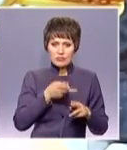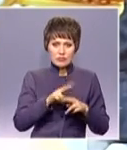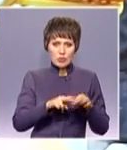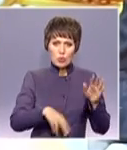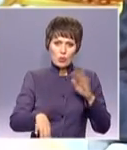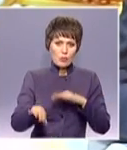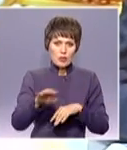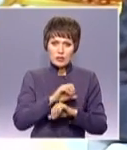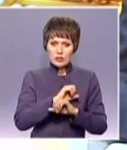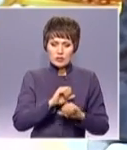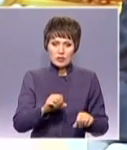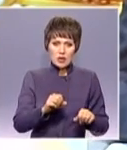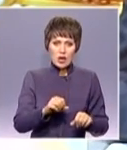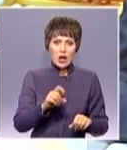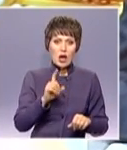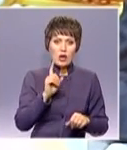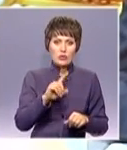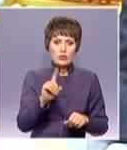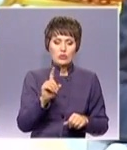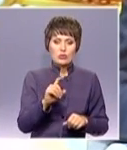купаться. Вот то, что